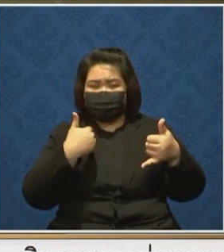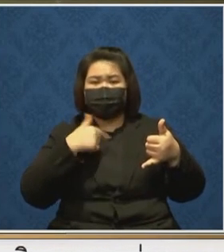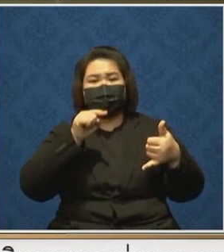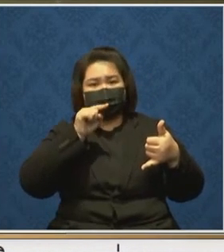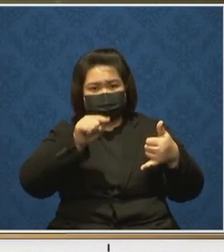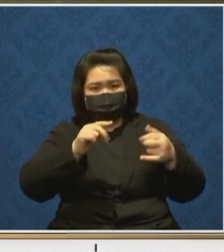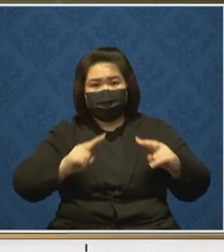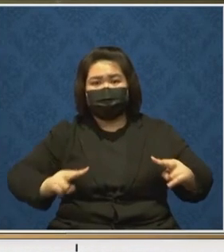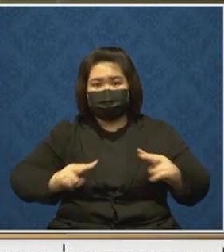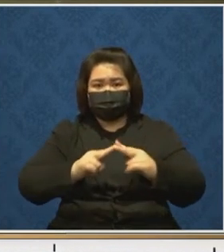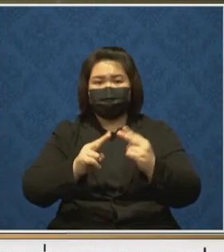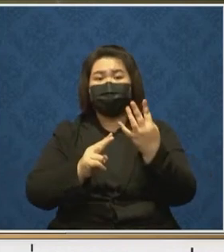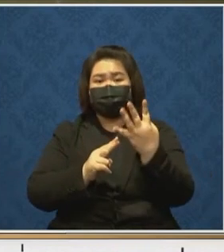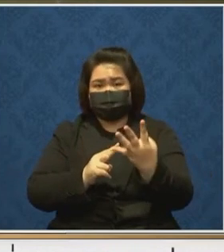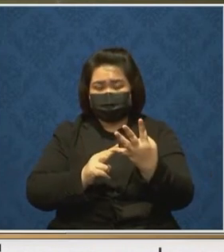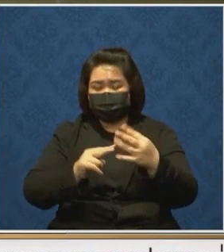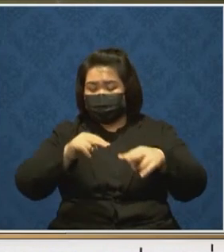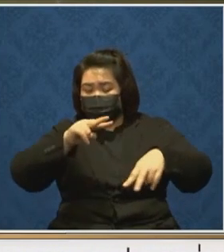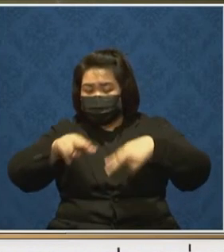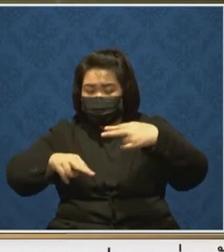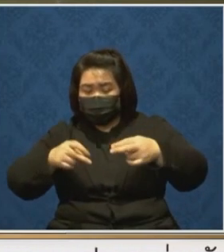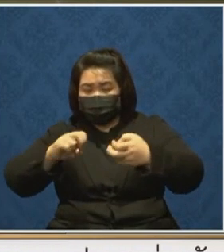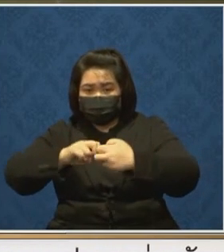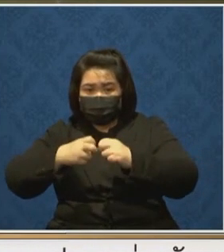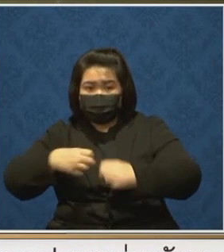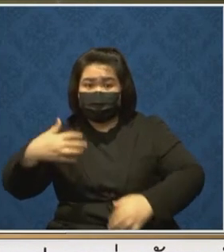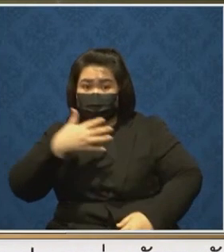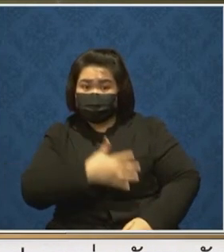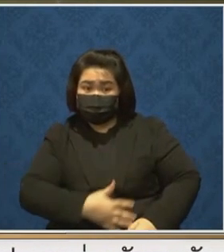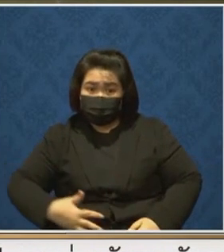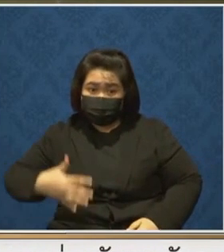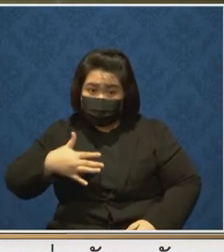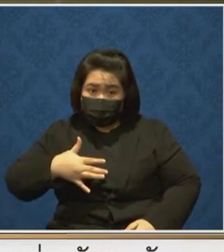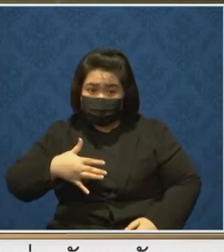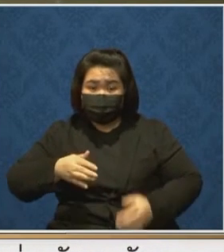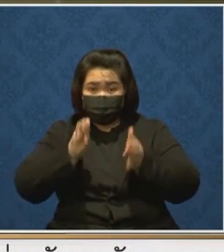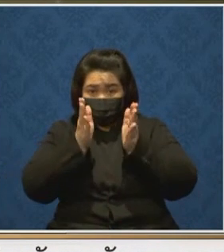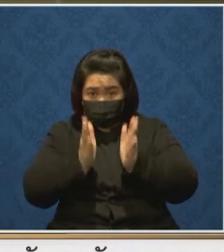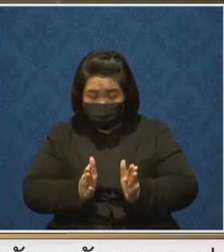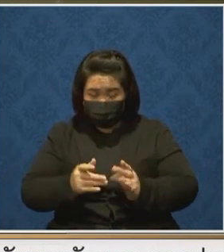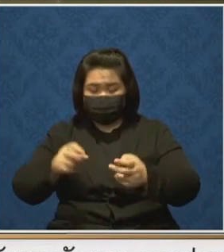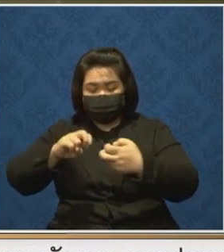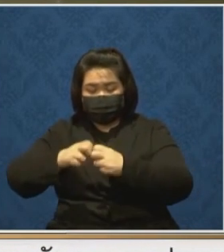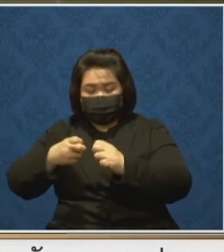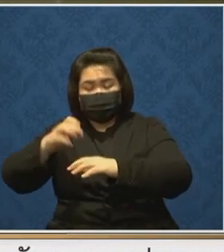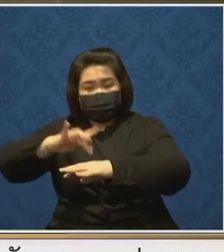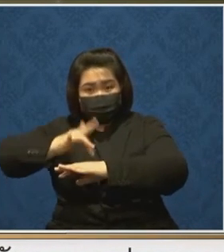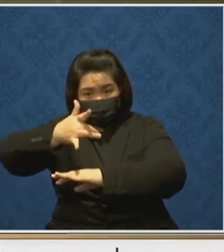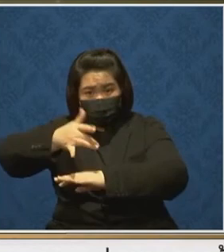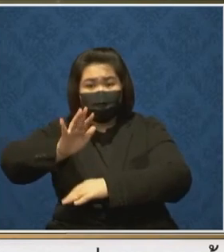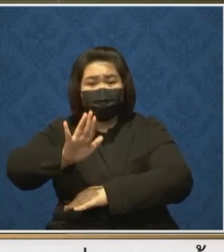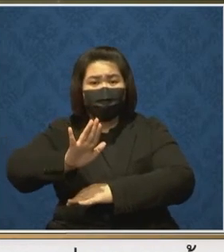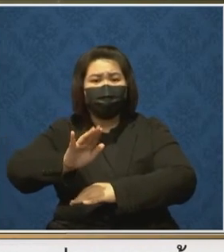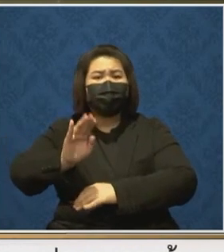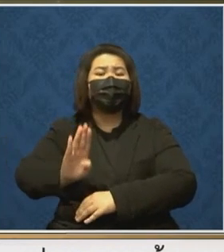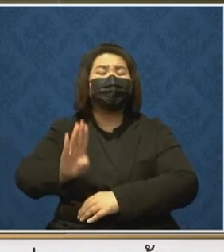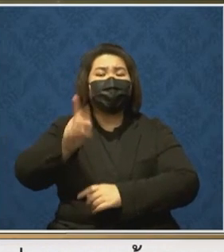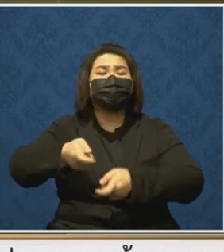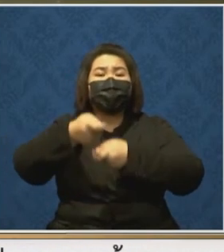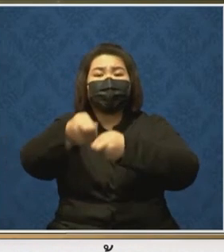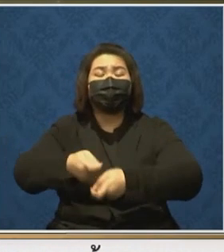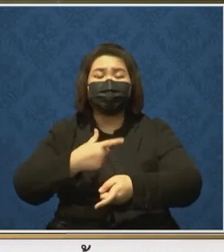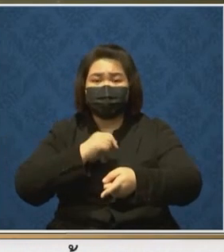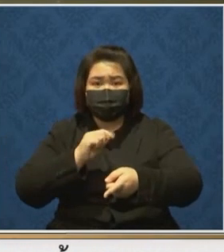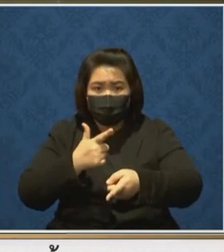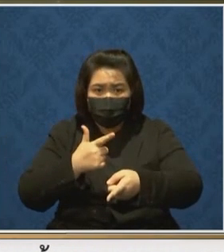4 กระสวงที่เกี่ยวข้องตรจสบปัหาสุขภาพและส่แวดล้อมจากการทำเหมองทองของบิษัทอักษาจนถึงวันที่บริษัท